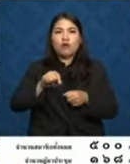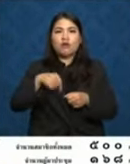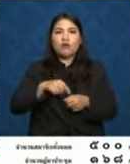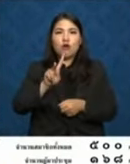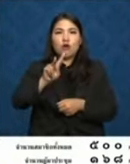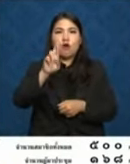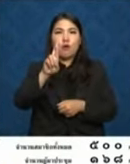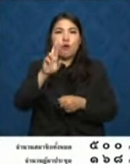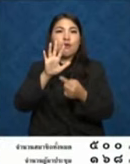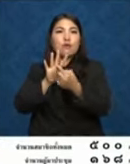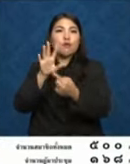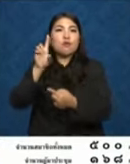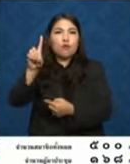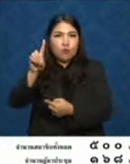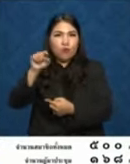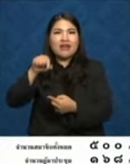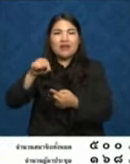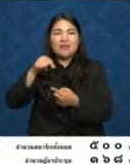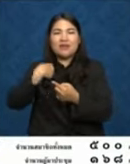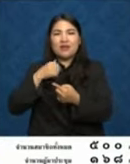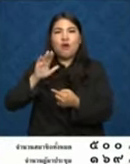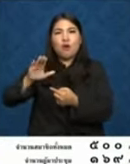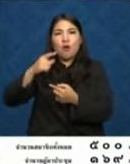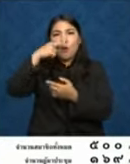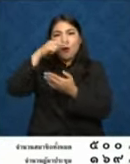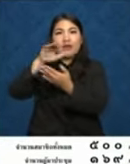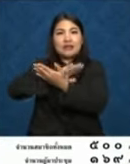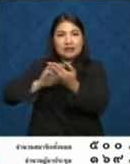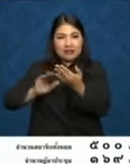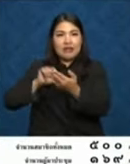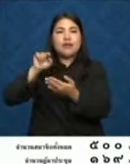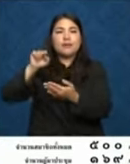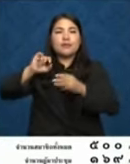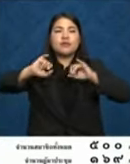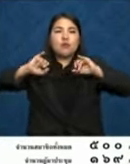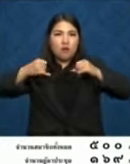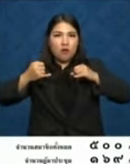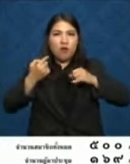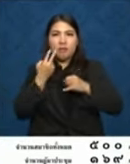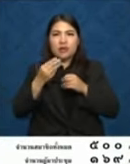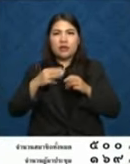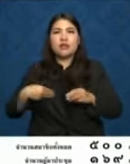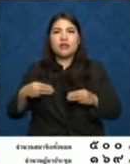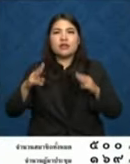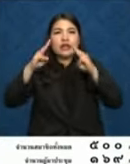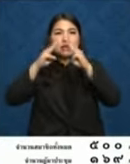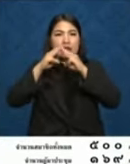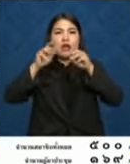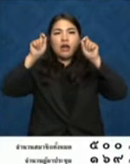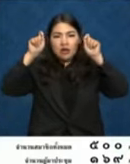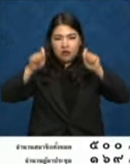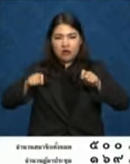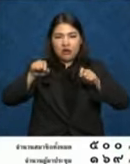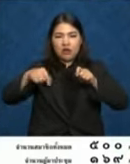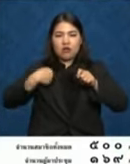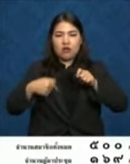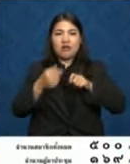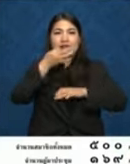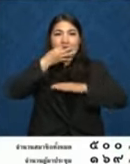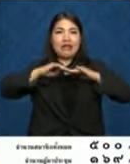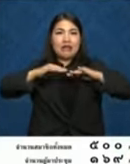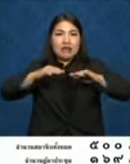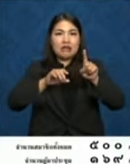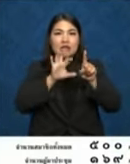ที่ของประเทศไทยนะครับโดยอาศัยพื้นฐานกฎเกณฑ์การอ้างอิงจากอนุสัญญาสหประชาชาตินะครับว่าด้วยกฎหมายทางทะเล